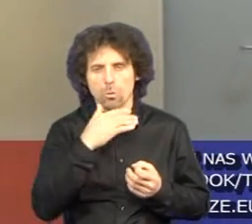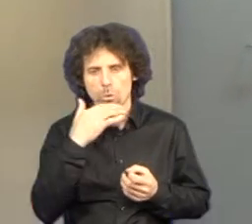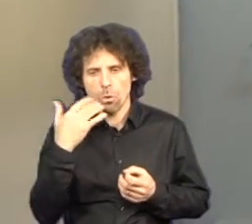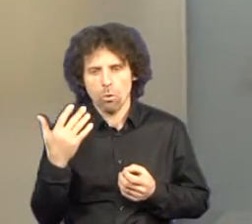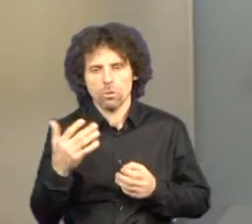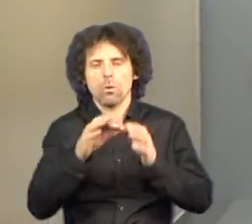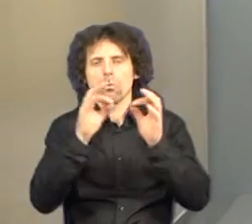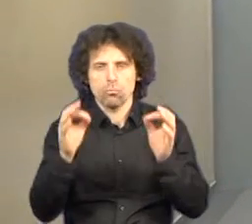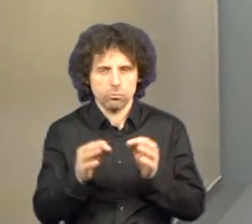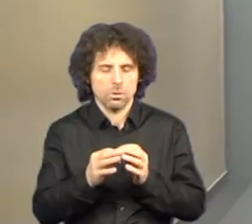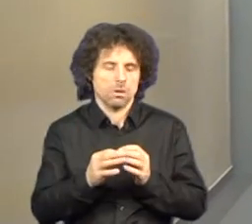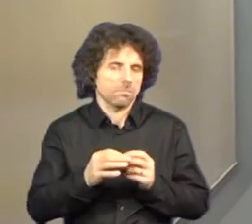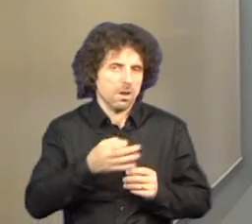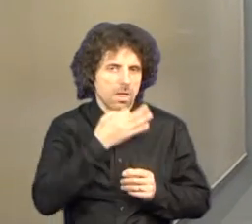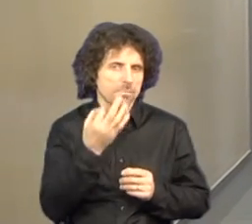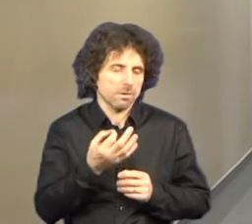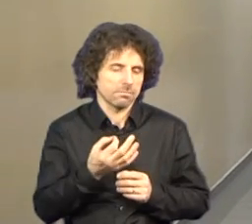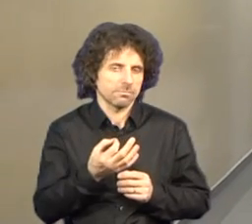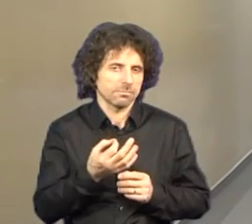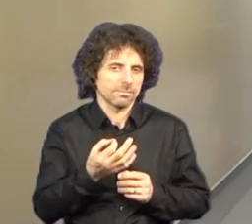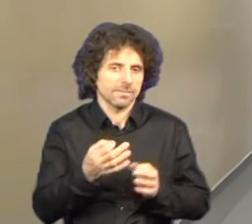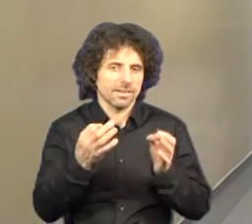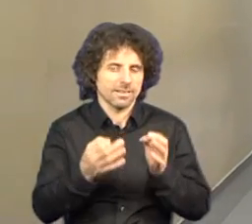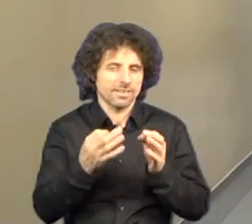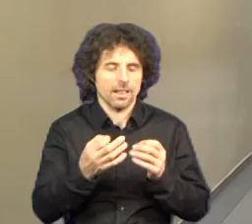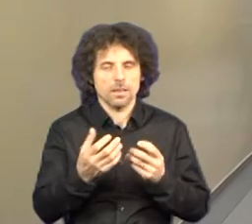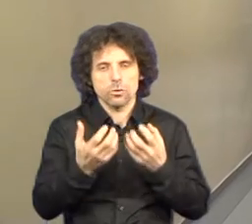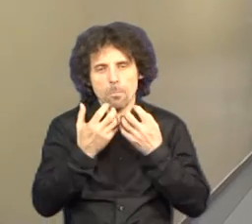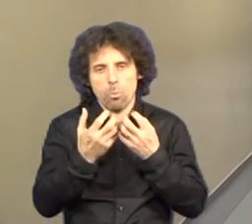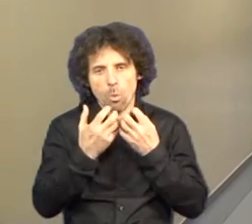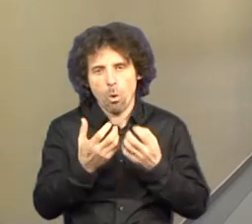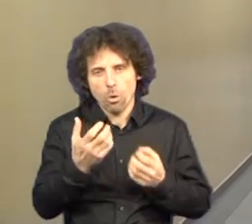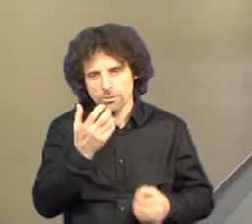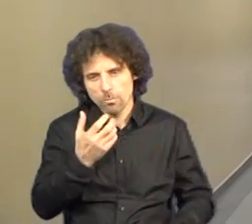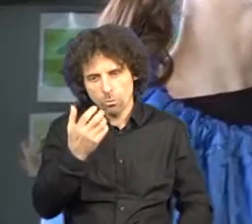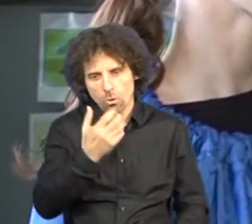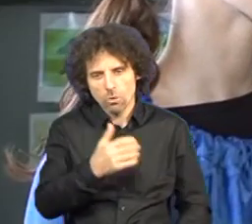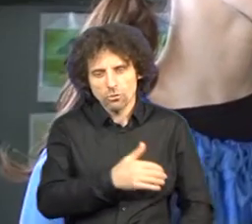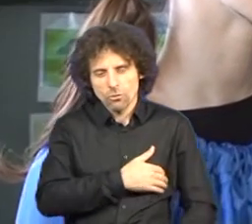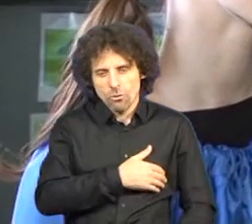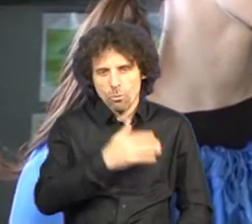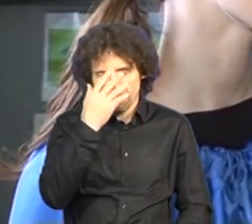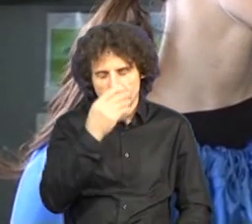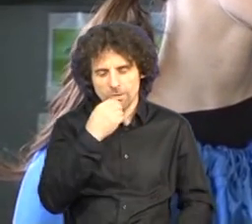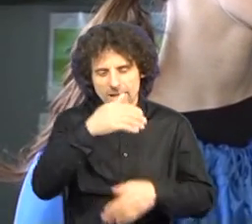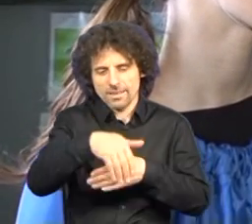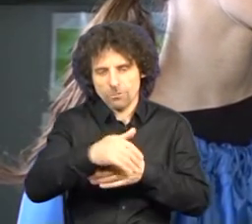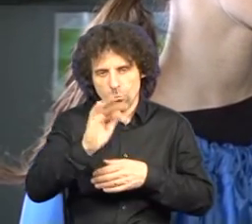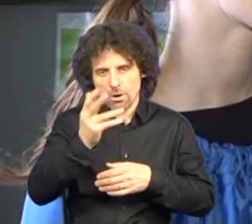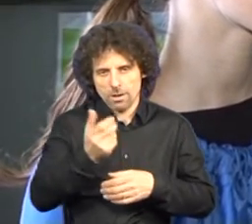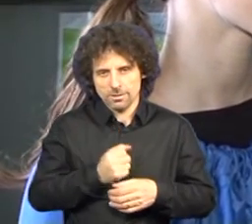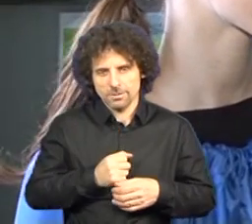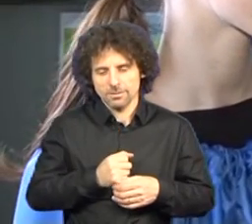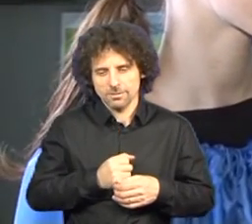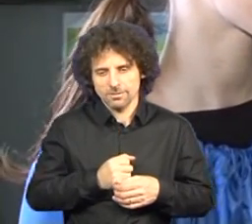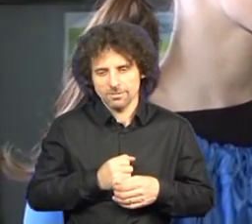jest ogólnie lepiej. Fajnie jest. No teraz jest ciepło, no i szkoła ładnie wygląda też od zewnątrz, no